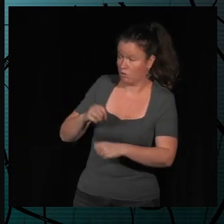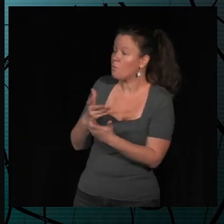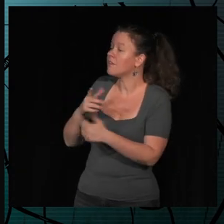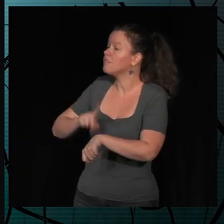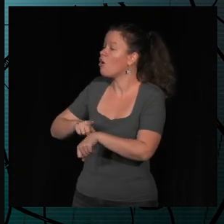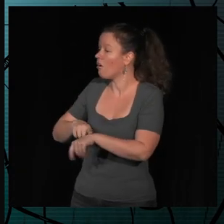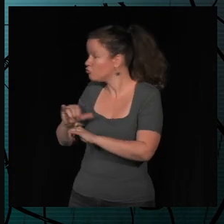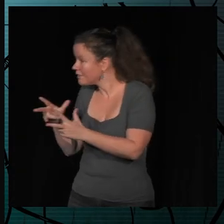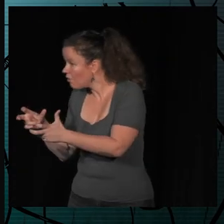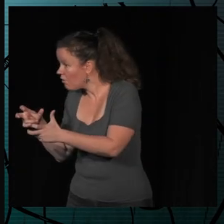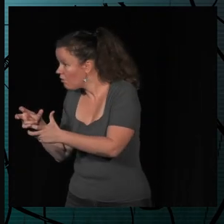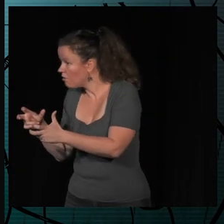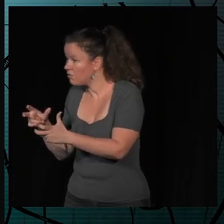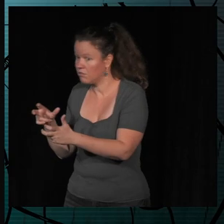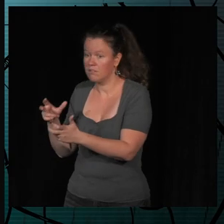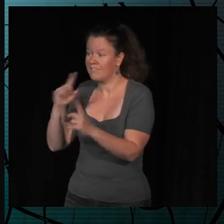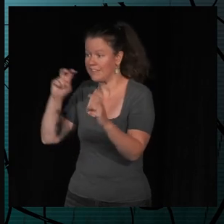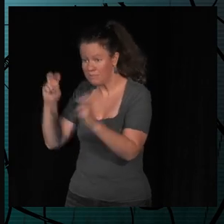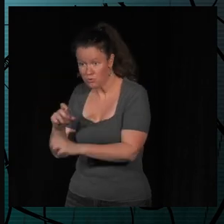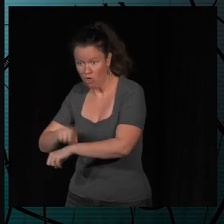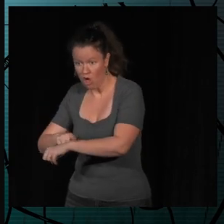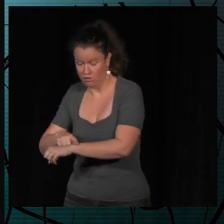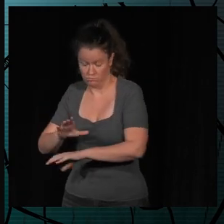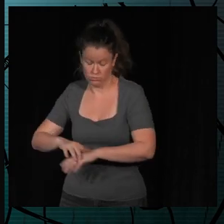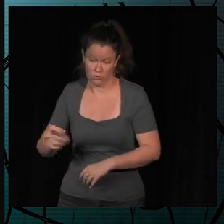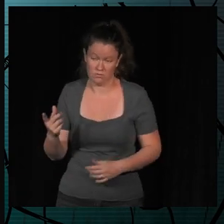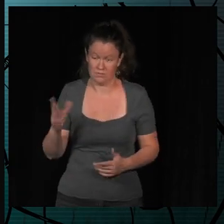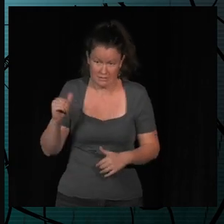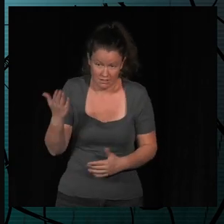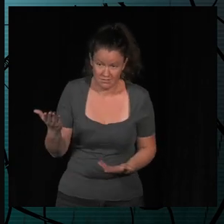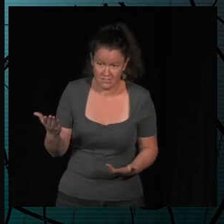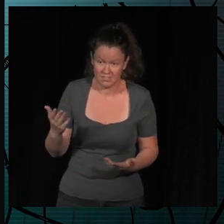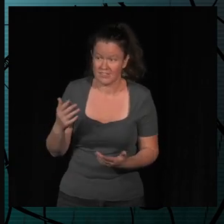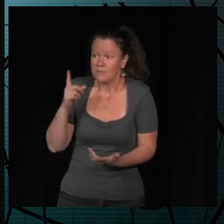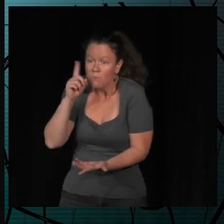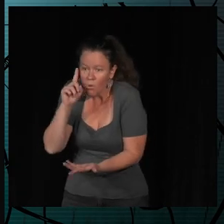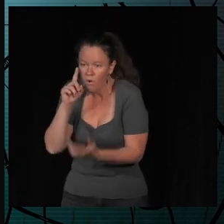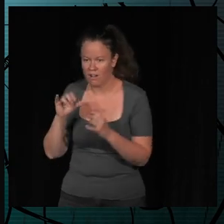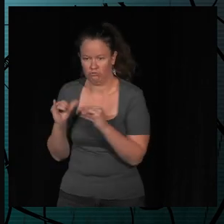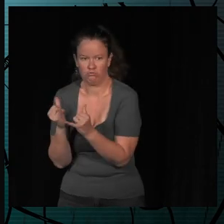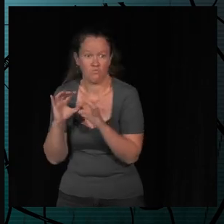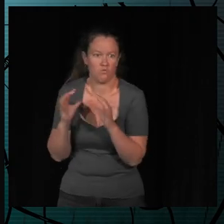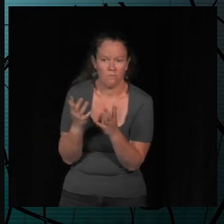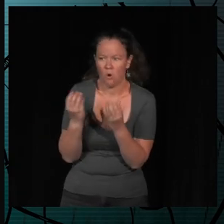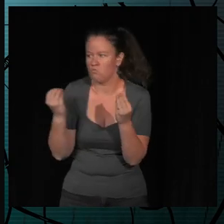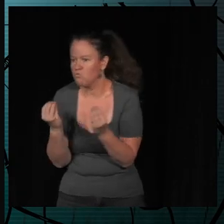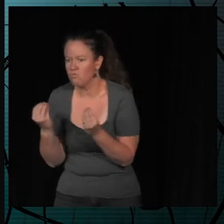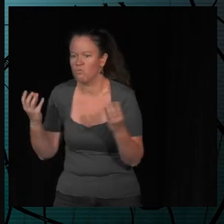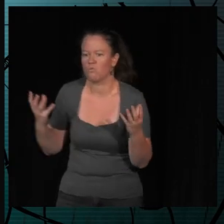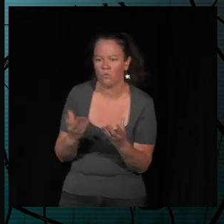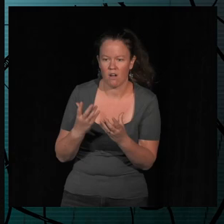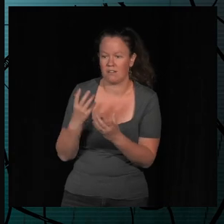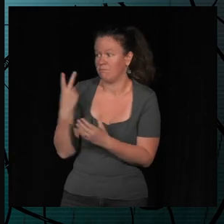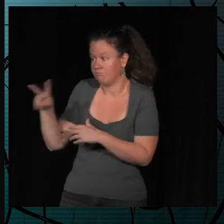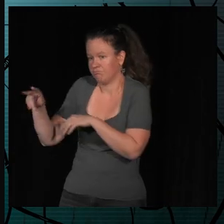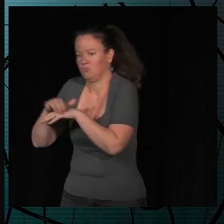exemple puisque c'est quand même plutôt les ben surinvestissement de la personne pour des raisons qui lui sont propres plus que sur